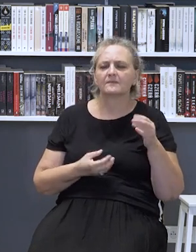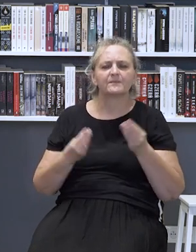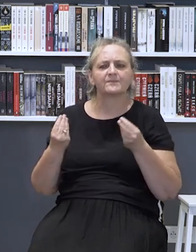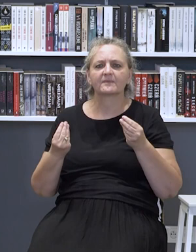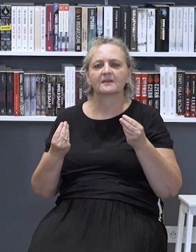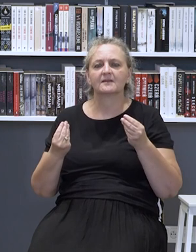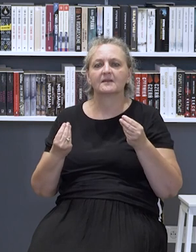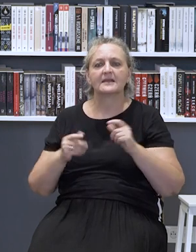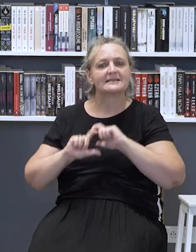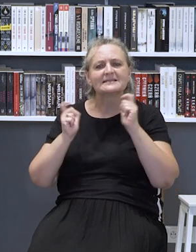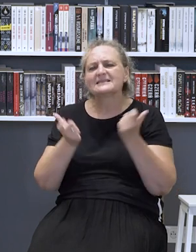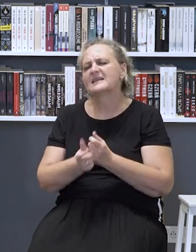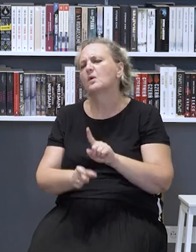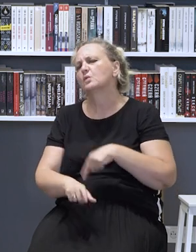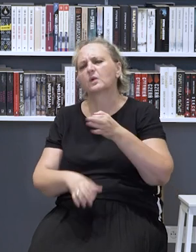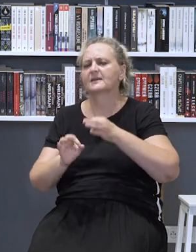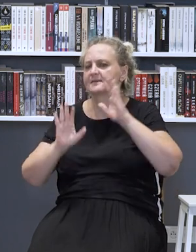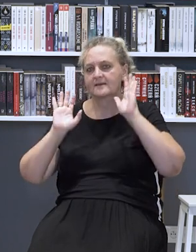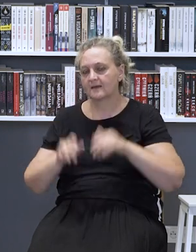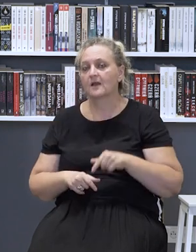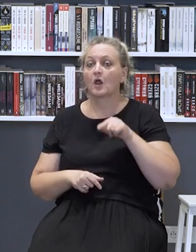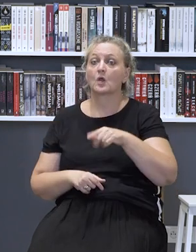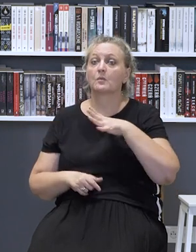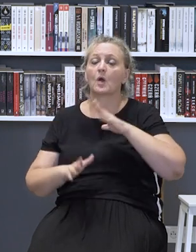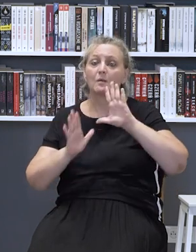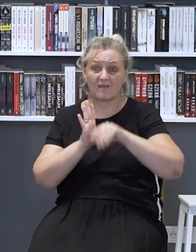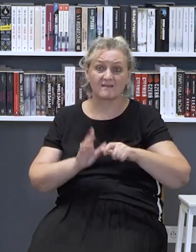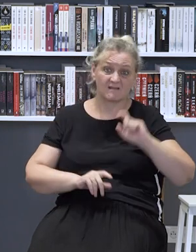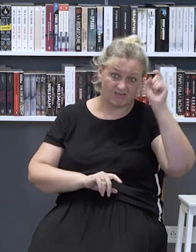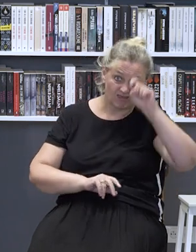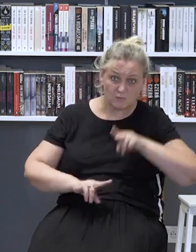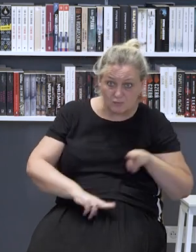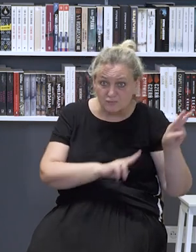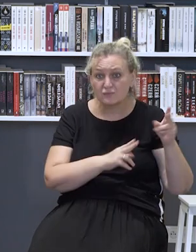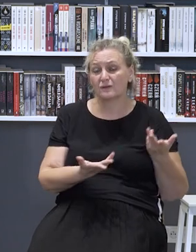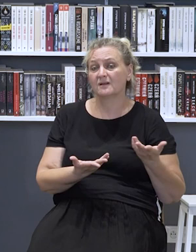ogóle cała długa historia, tak? To było też miasto niemieckie,